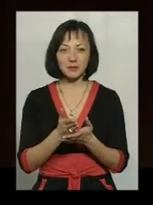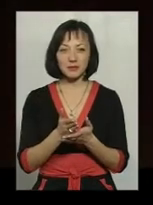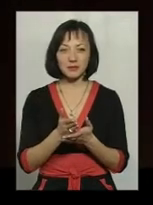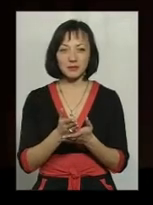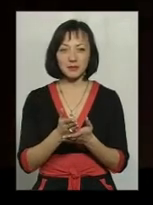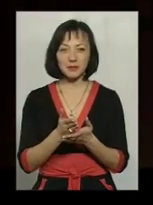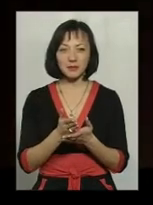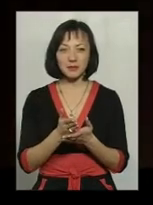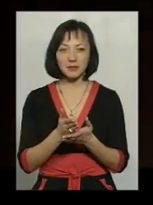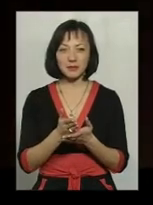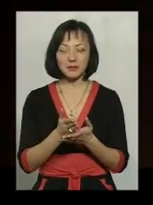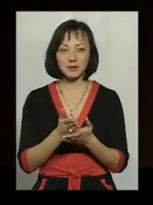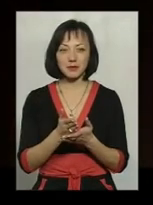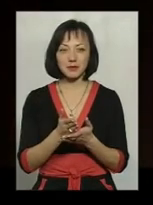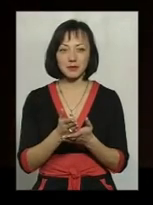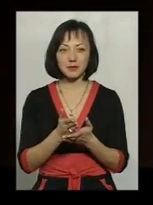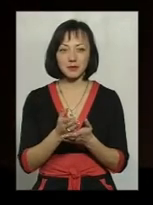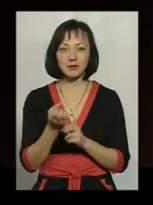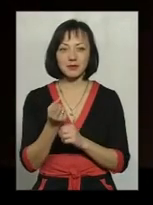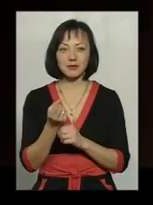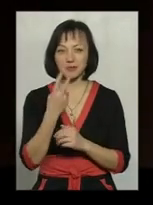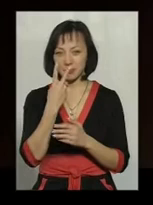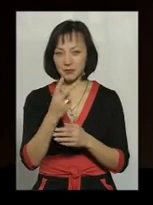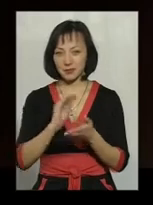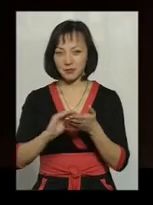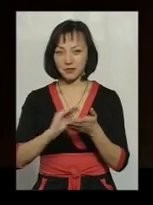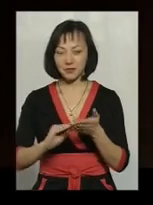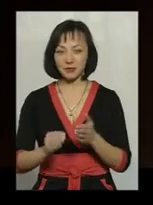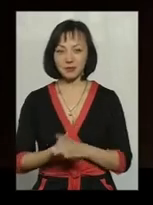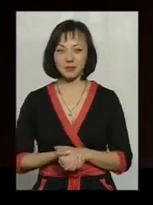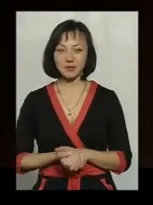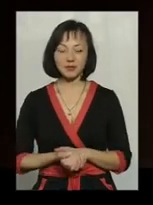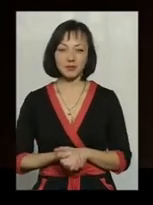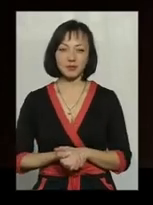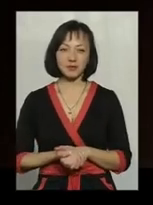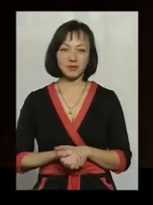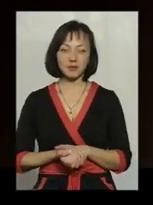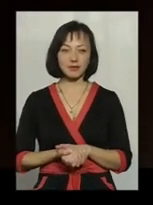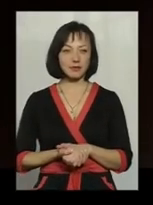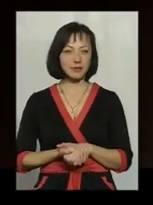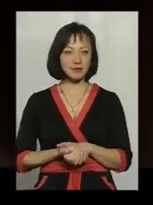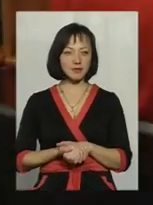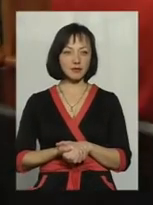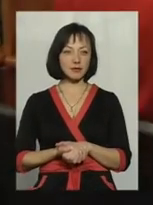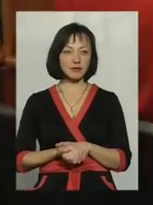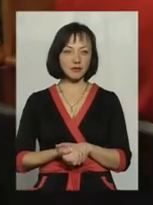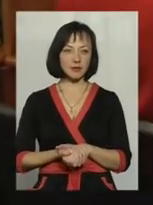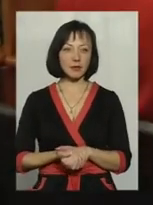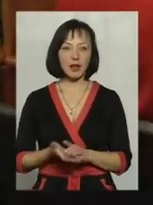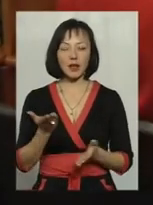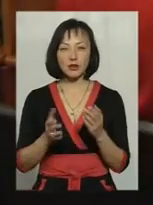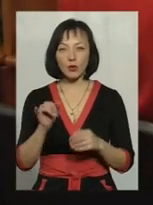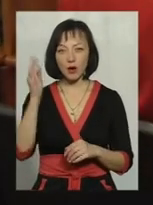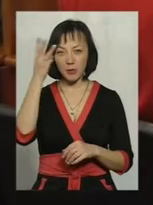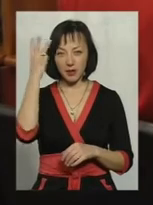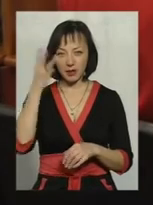Ага. Ну, потому, виходить 13-200 грамів. А в тому ж 17-18. Та якщо у